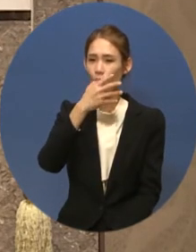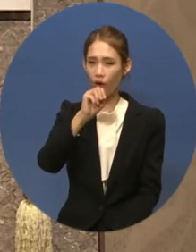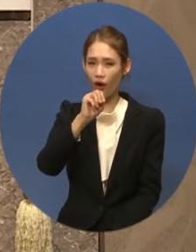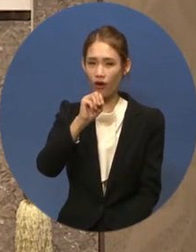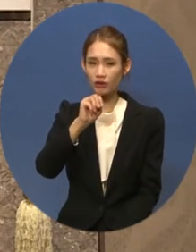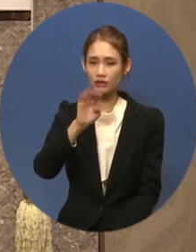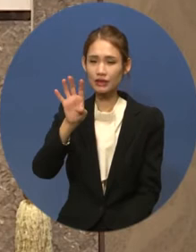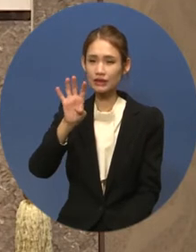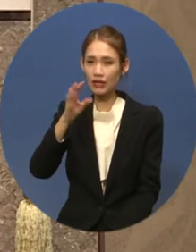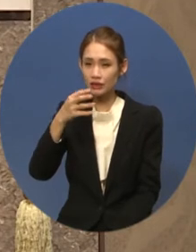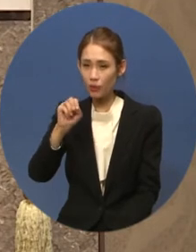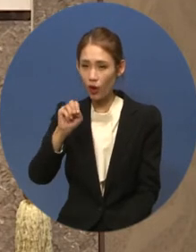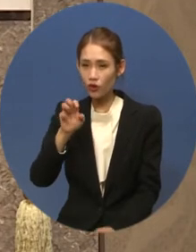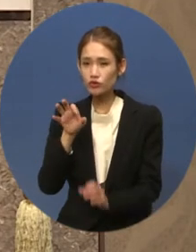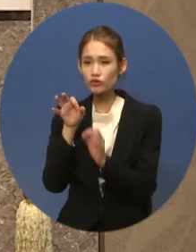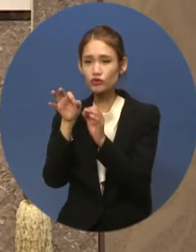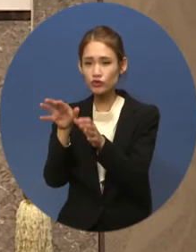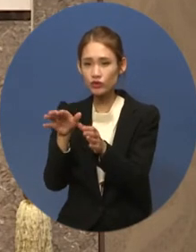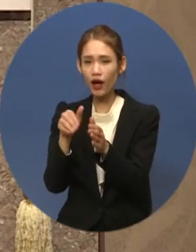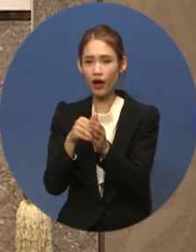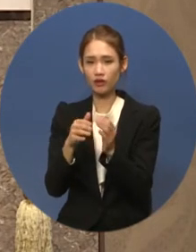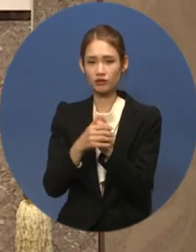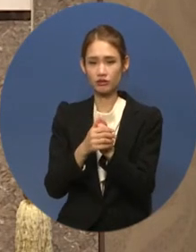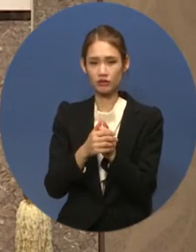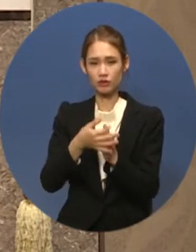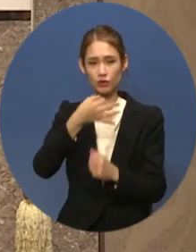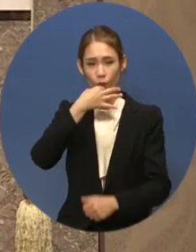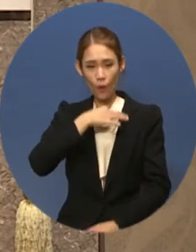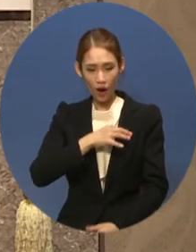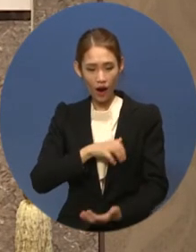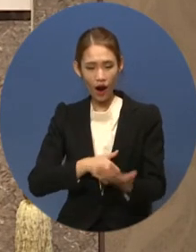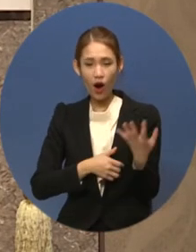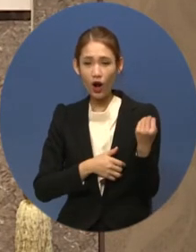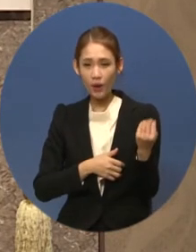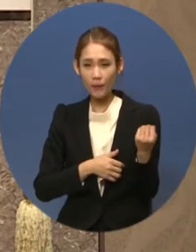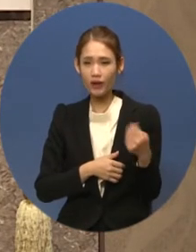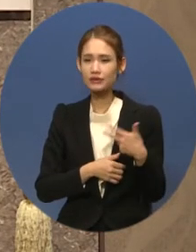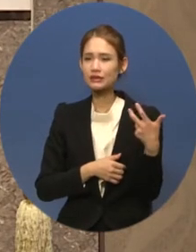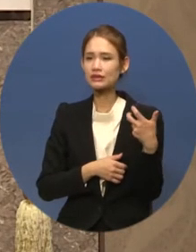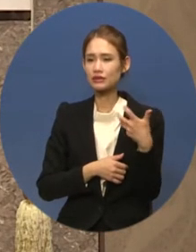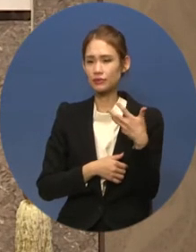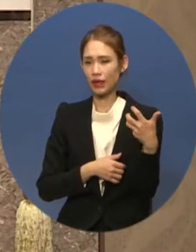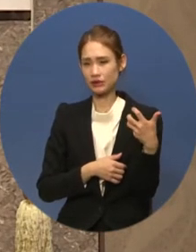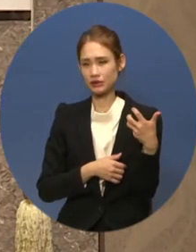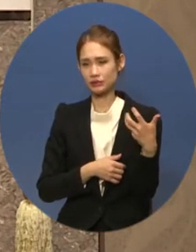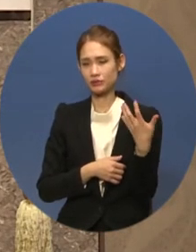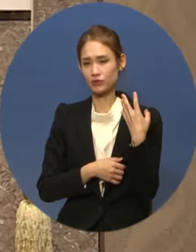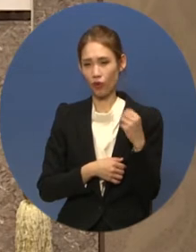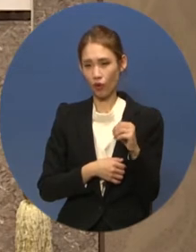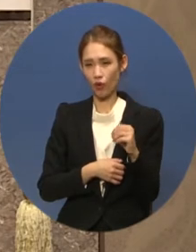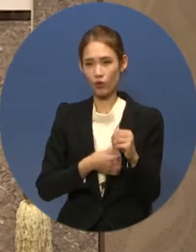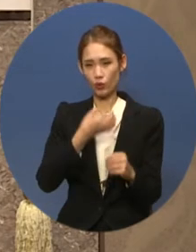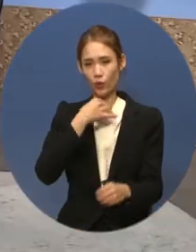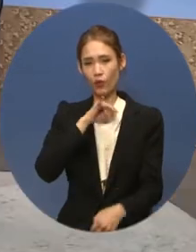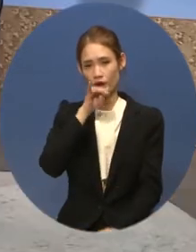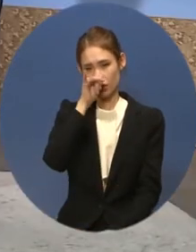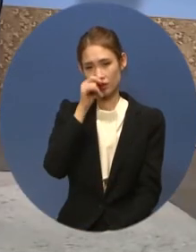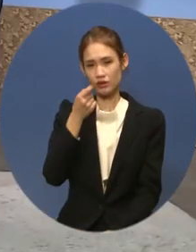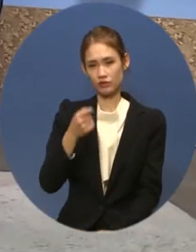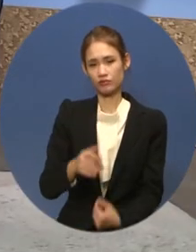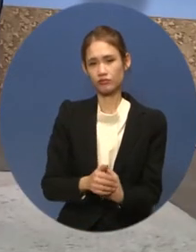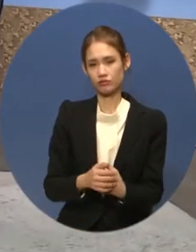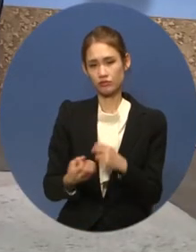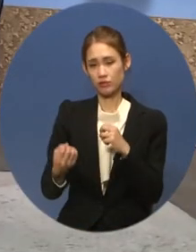사업을 하지만 실제 효과는 75 85 이상의 효과가 되지 않을까 저희는 이렇게 생각하고 있습니다 으 이제